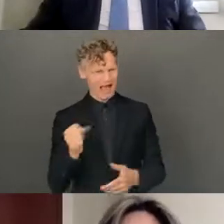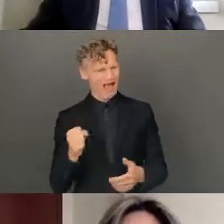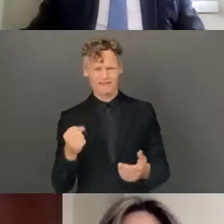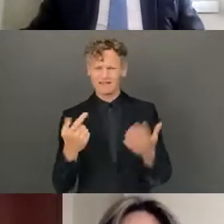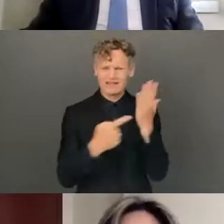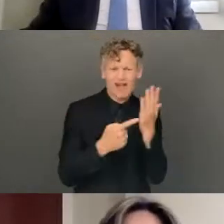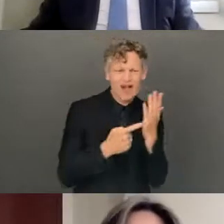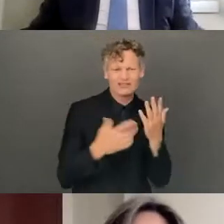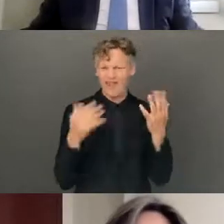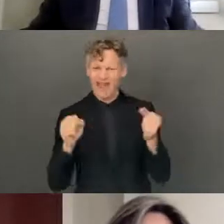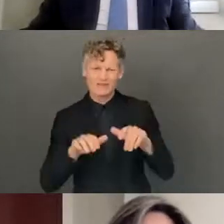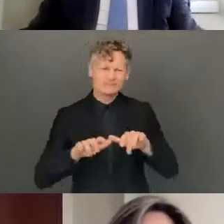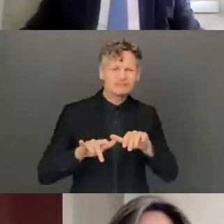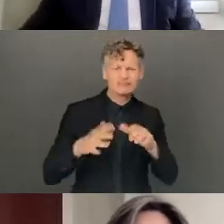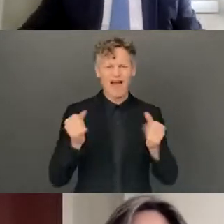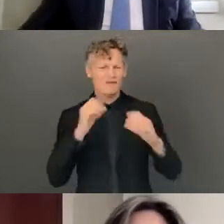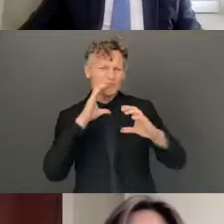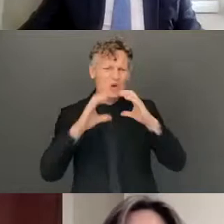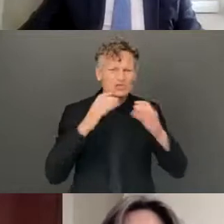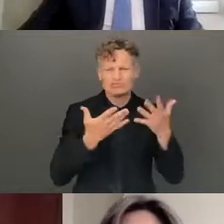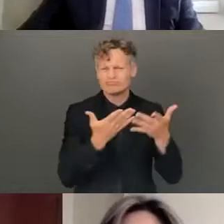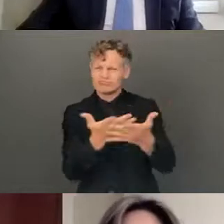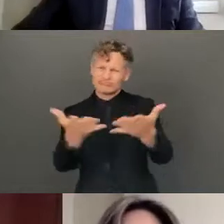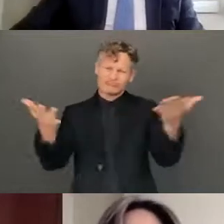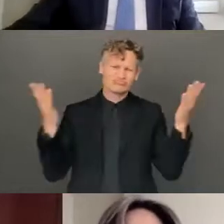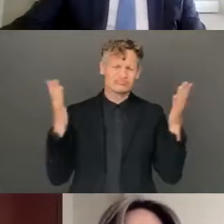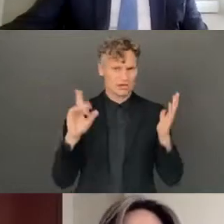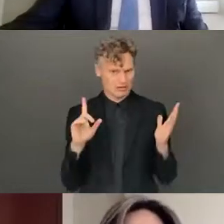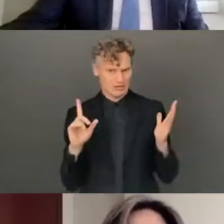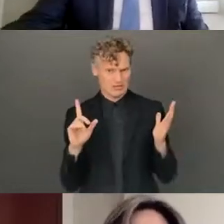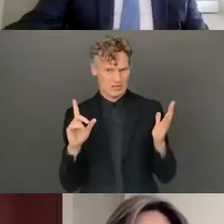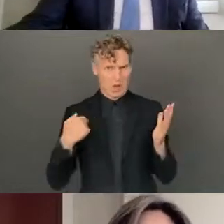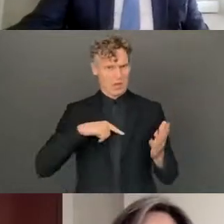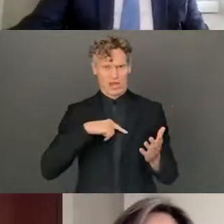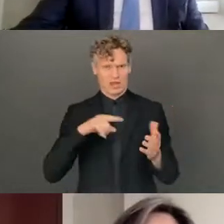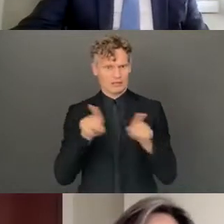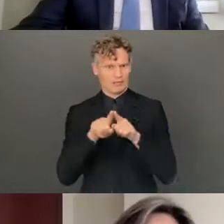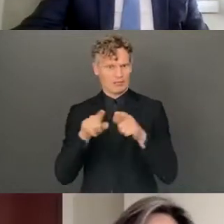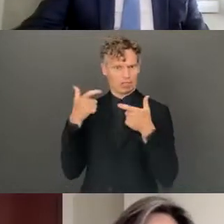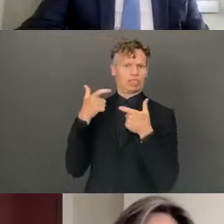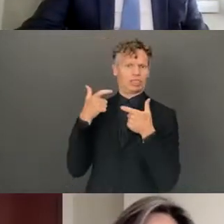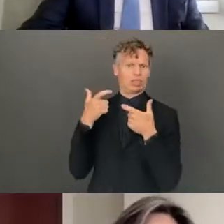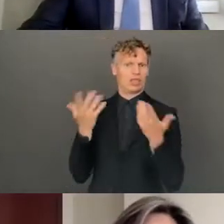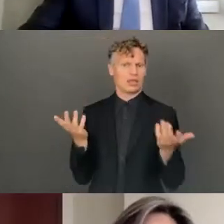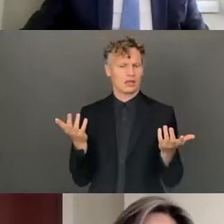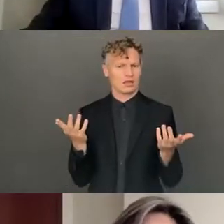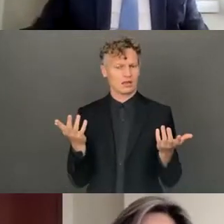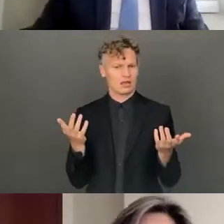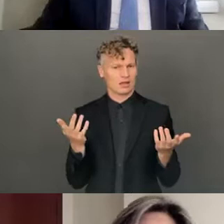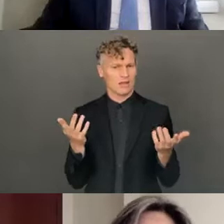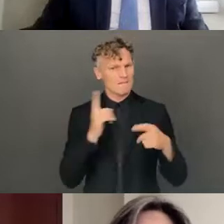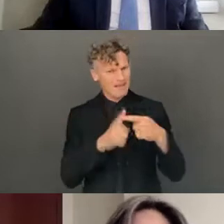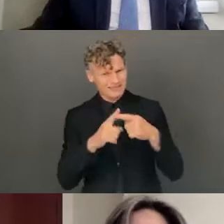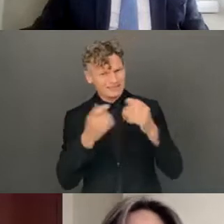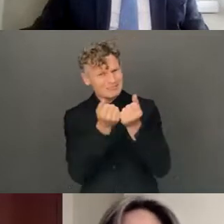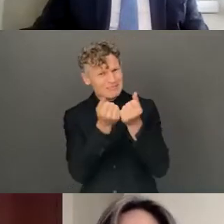ne respectons pas les droits de base qui nous ont été promis, les traités signés par